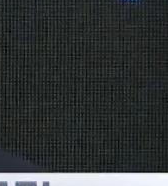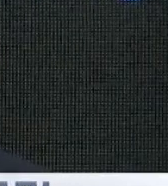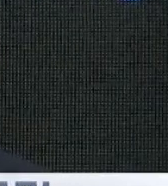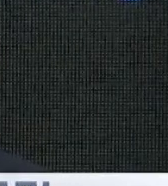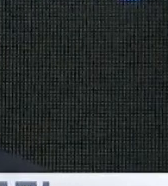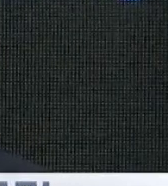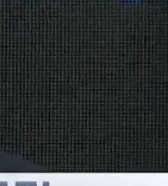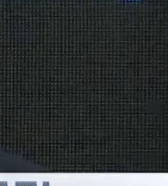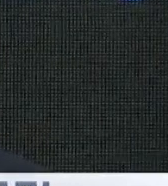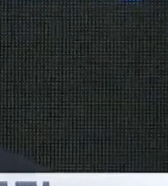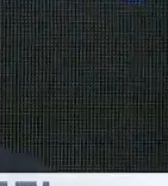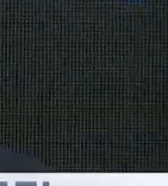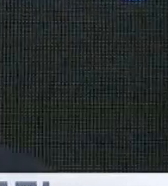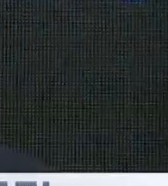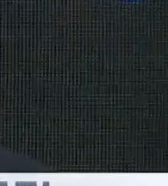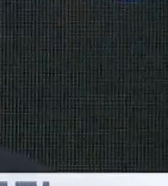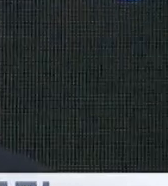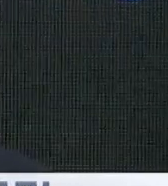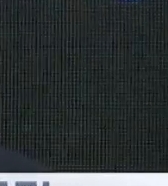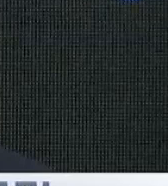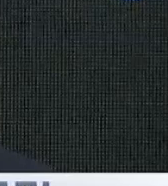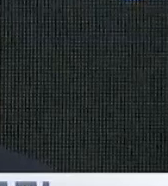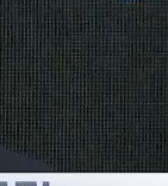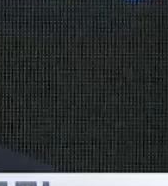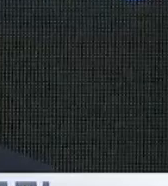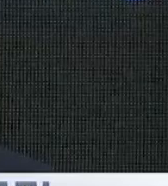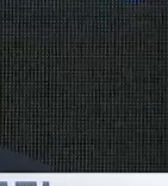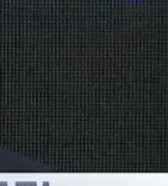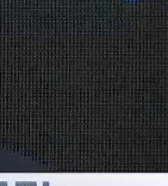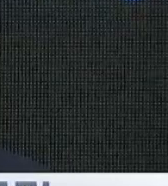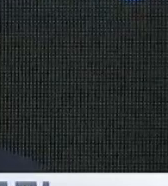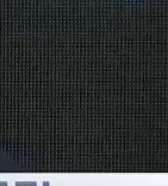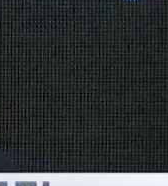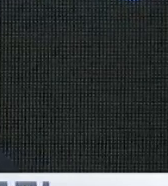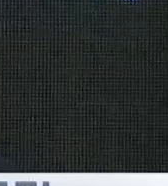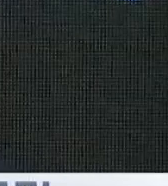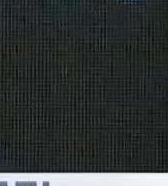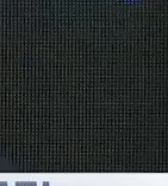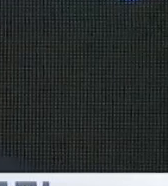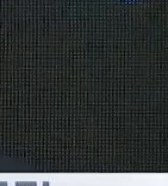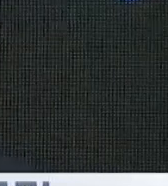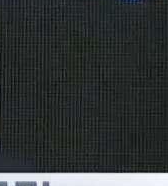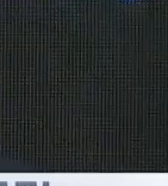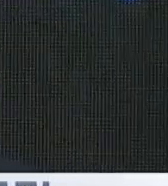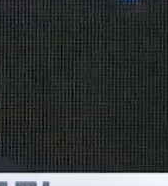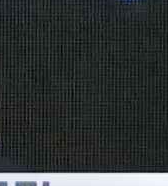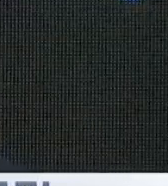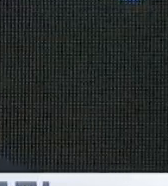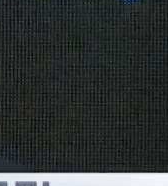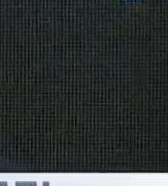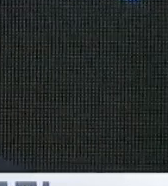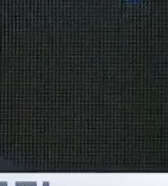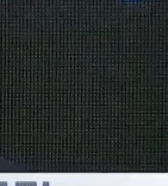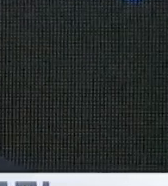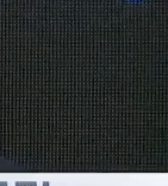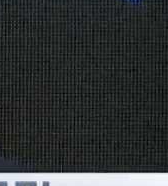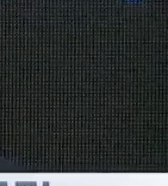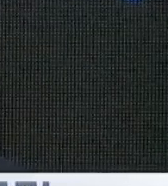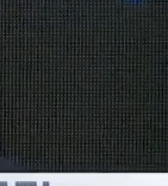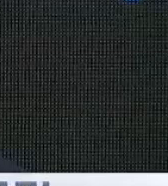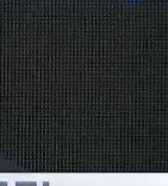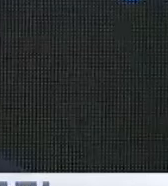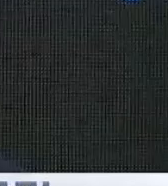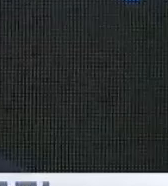қырымды көрсетуді мақсат етем. Тынбай жаттығу жасап, жастарға көмектессем деймін. Ювентустың жеңісті күндері көп болатынына